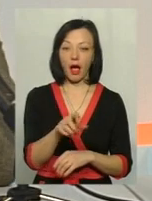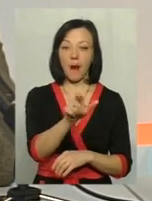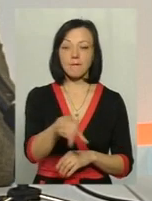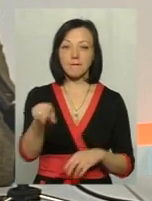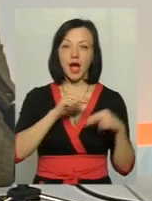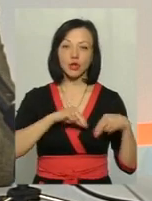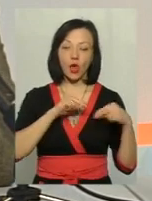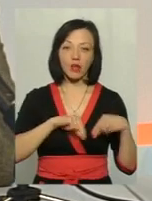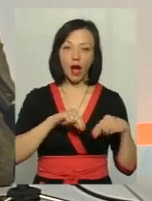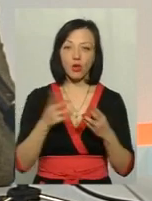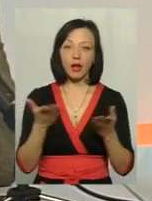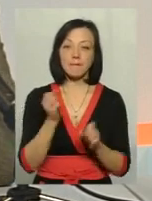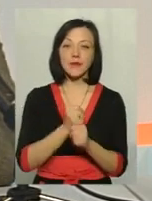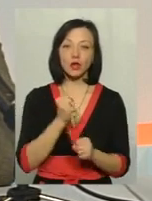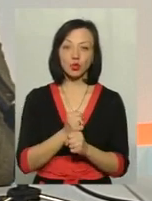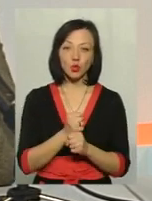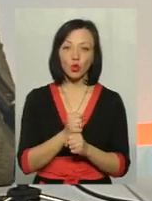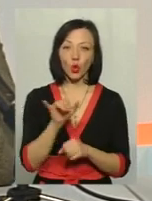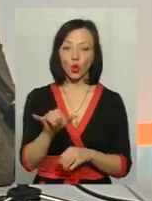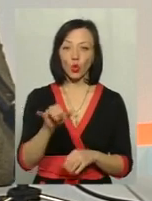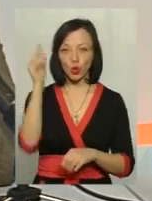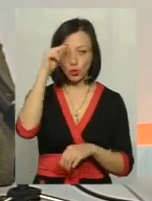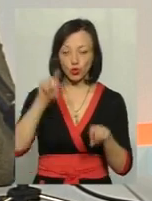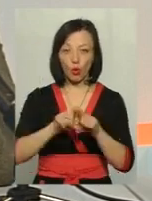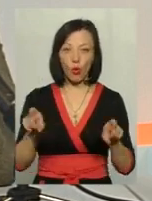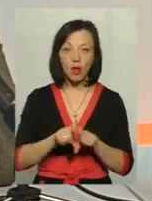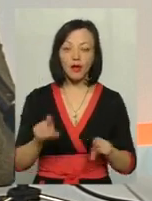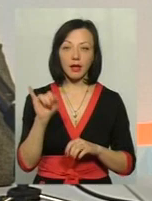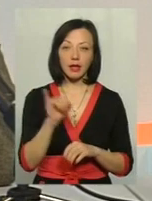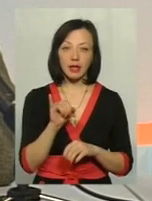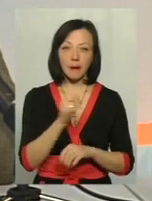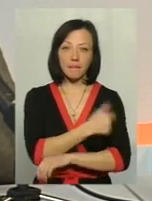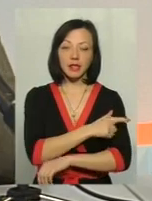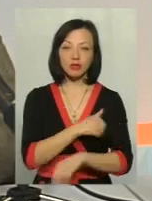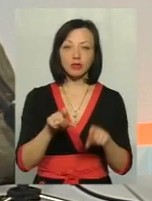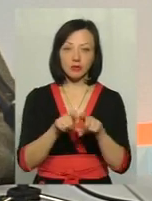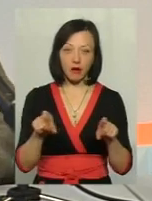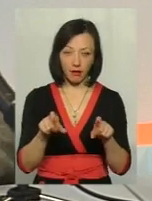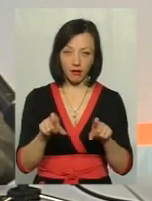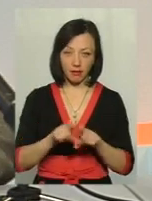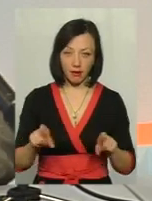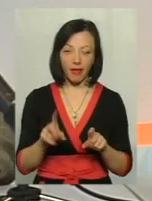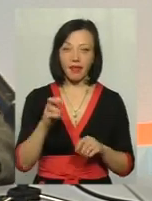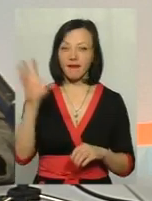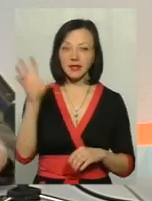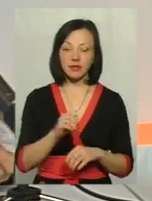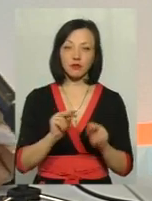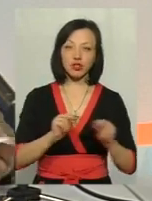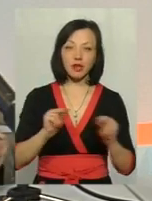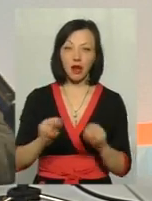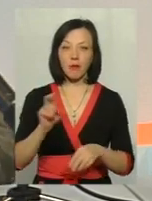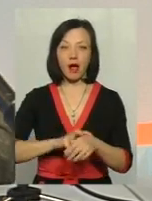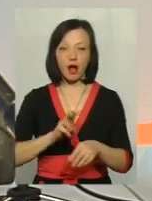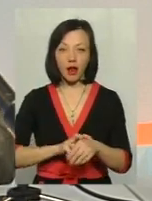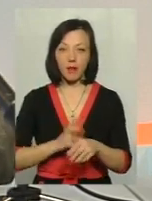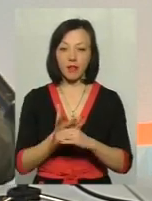персоналу, який працює у школах та медичних закладах. Тобто не всім там вчителям і